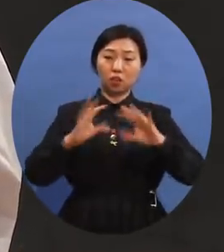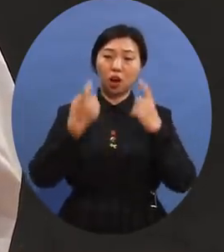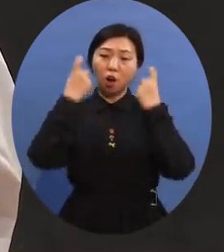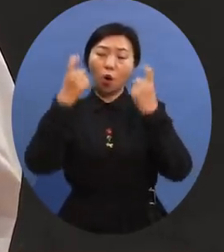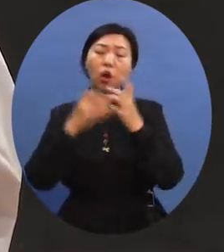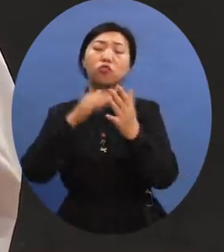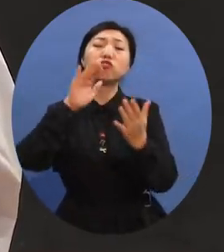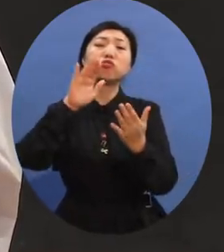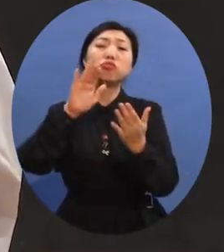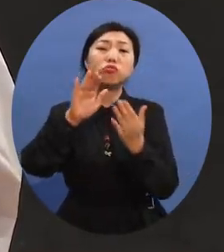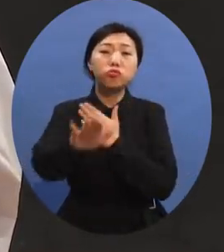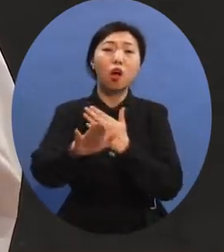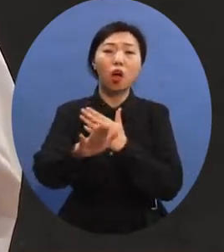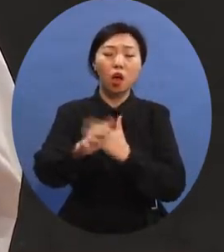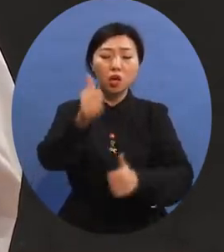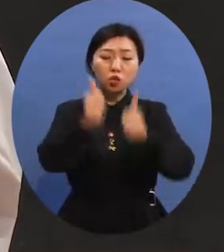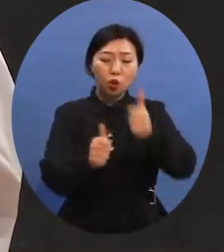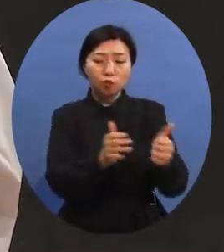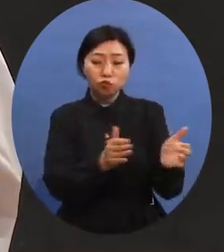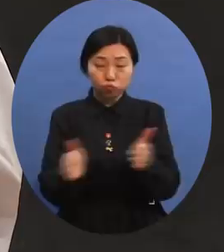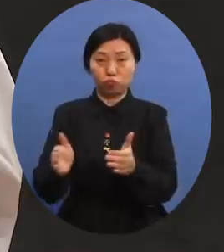하든지 그래야지.